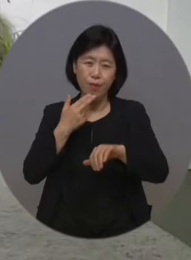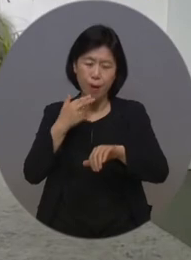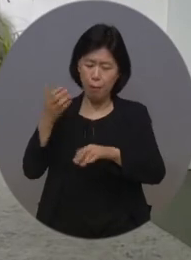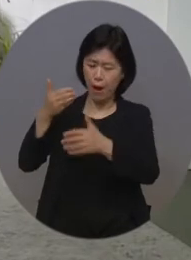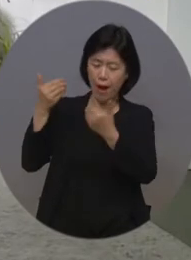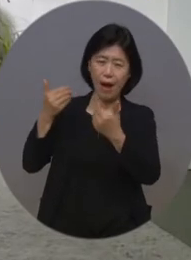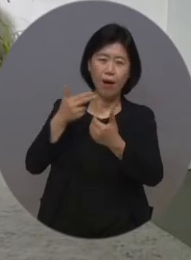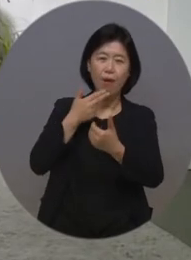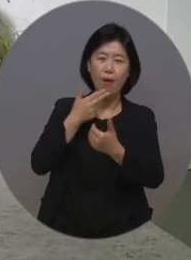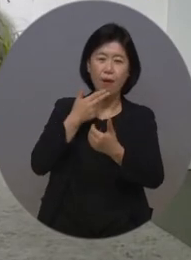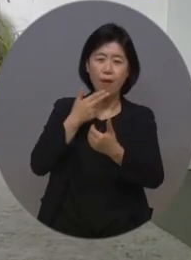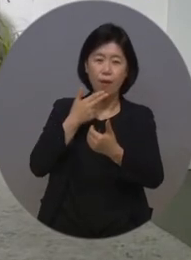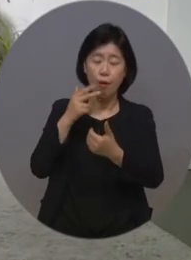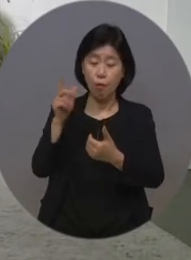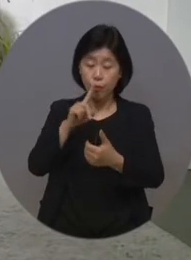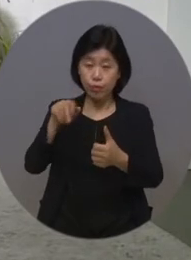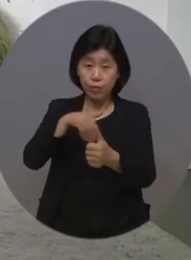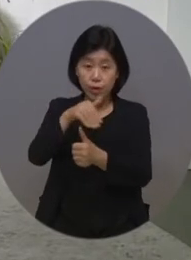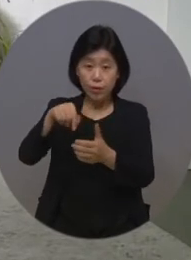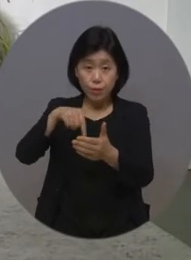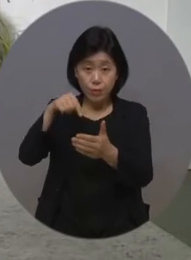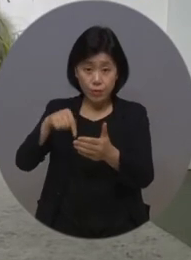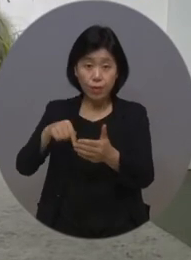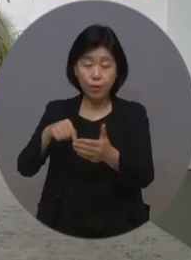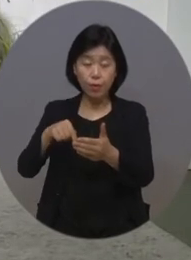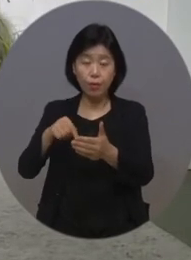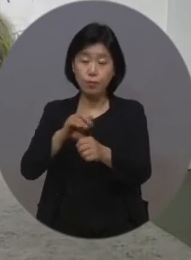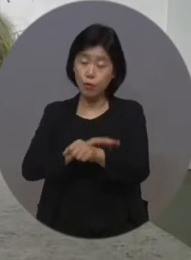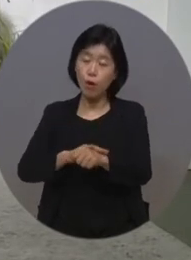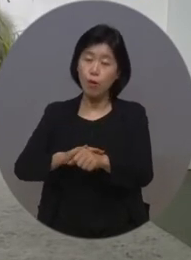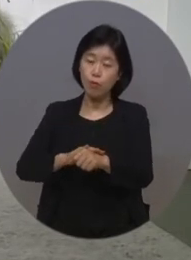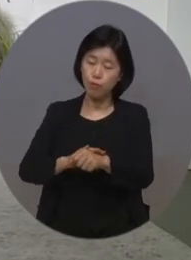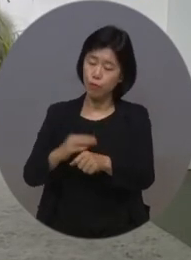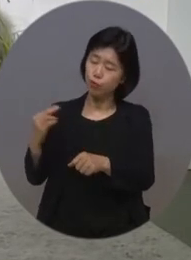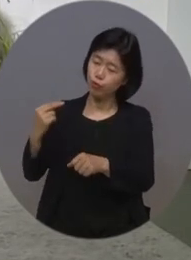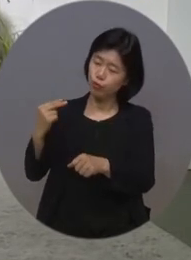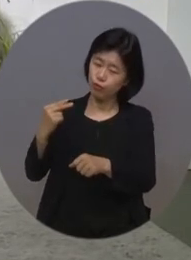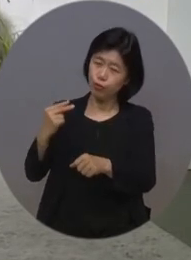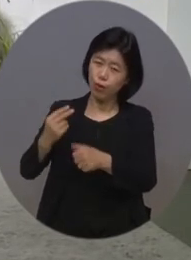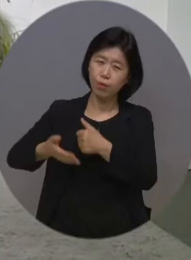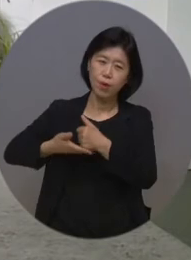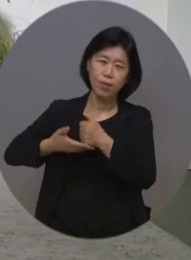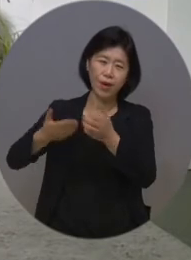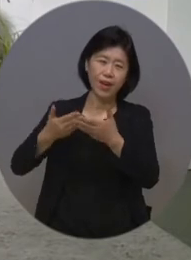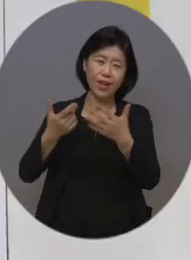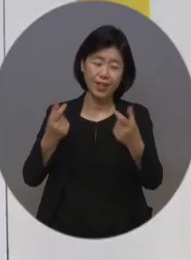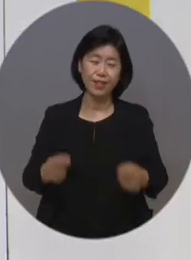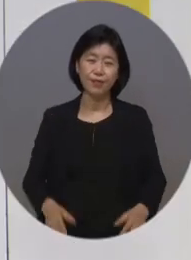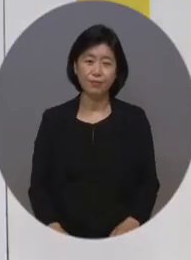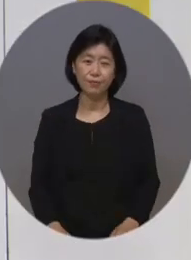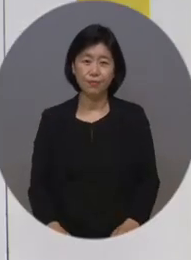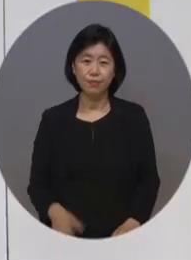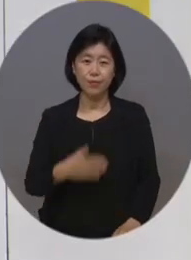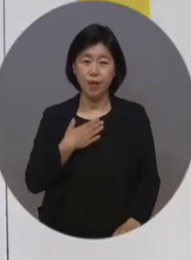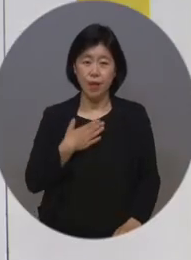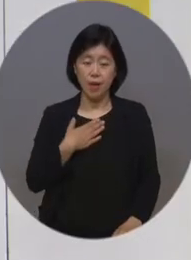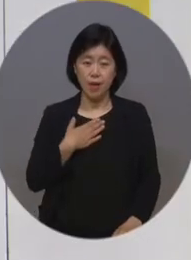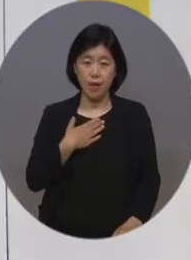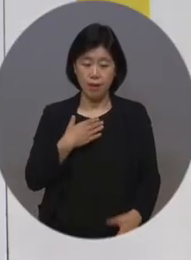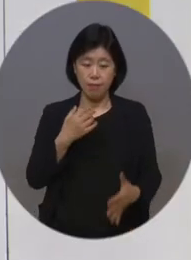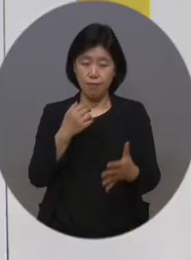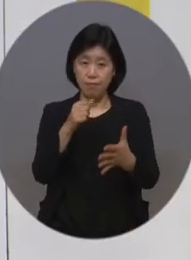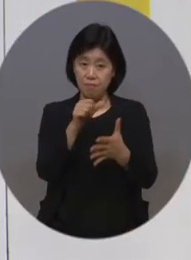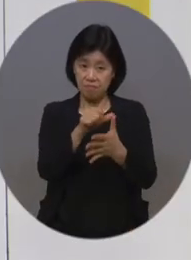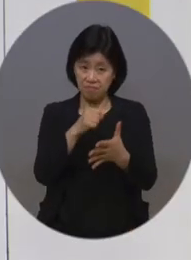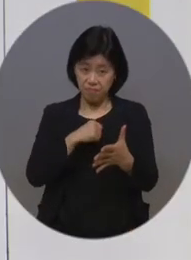m 아들이 시켜 봐 주제 뭐 제 여동생 또 4명이나 있는데 에 자식들한테 뭐 직접적으로 해주는 것은